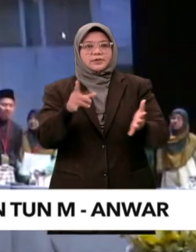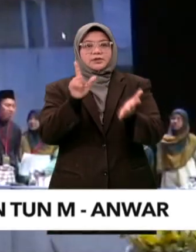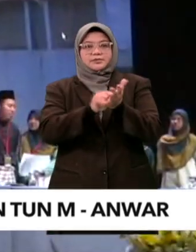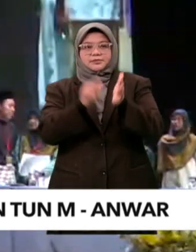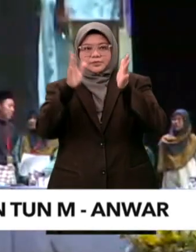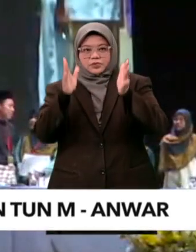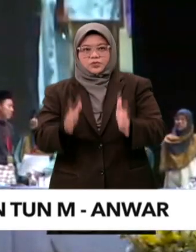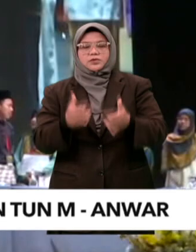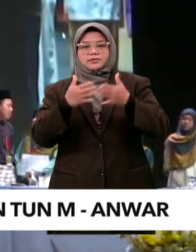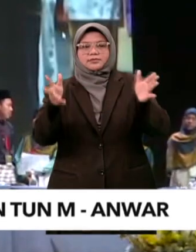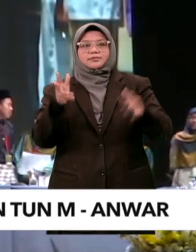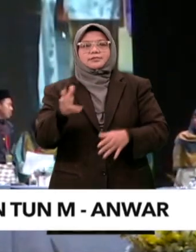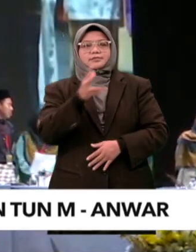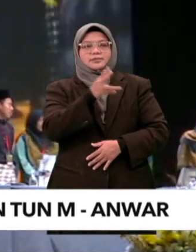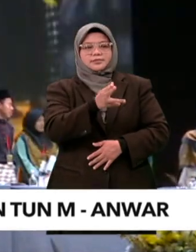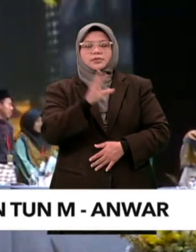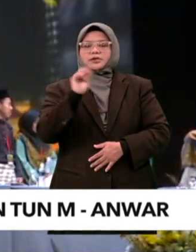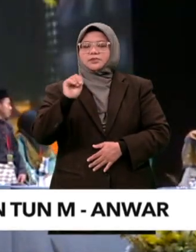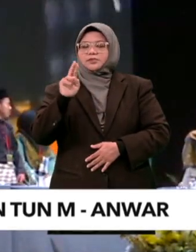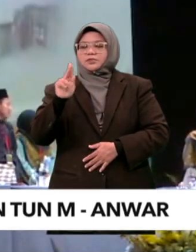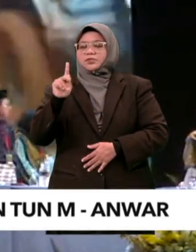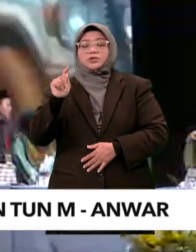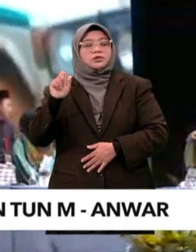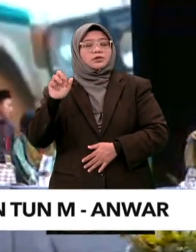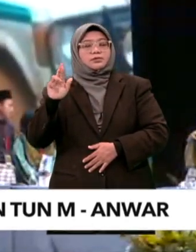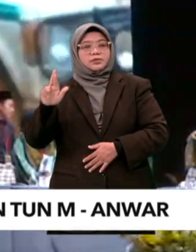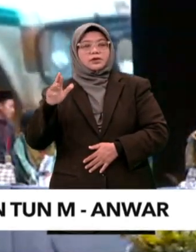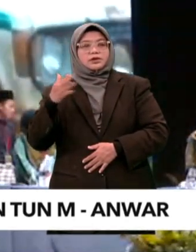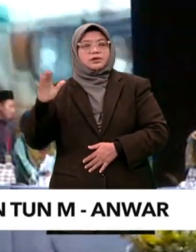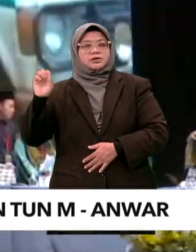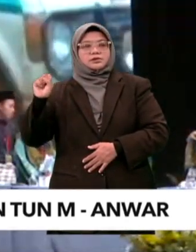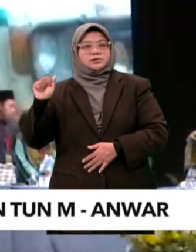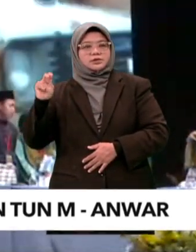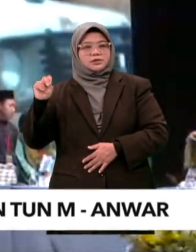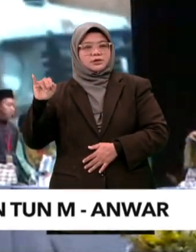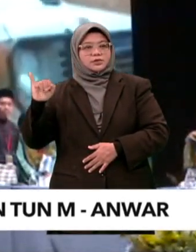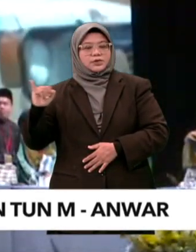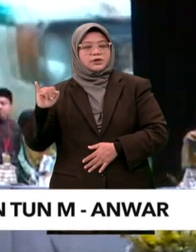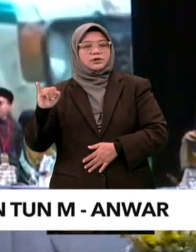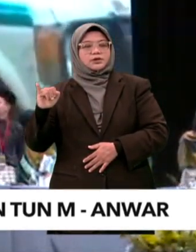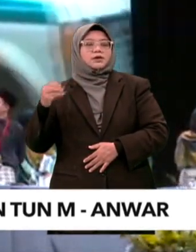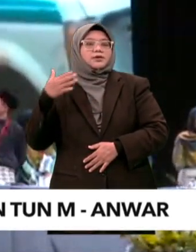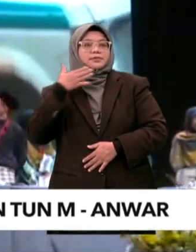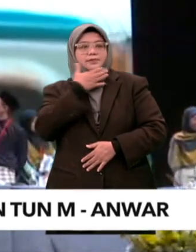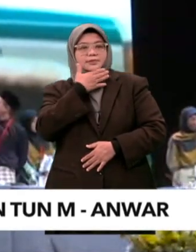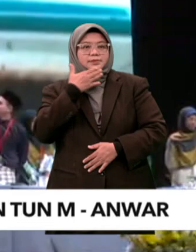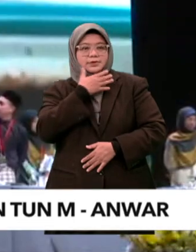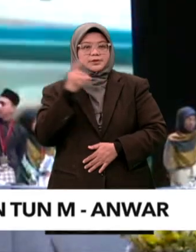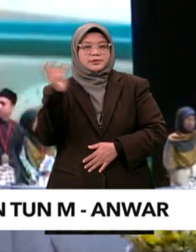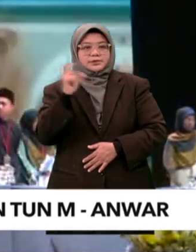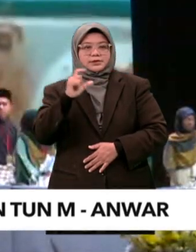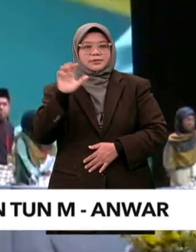selepas meresmikan majelis Muktamar sanawi ke-51 angkatan beliau Islam Malaysia